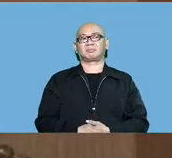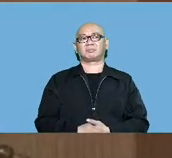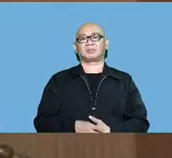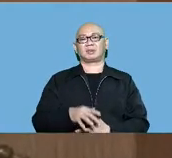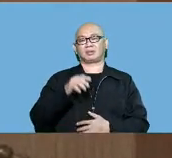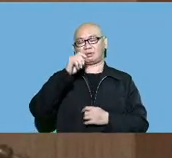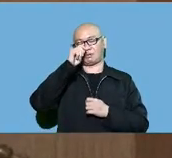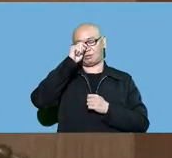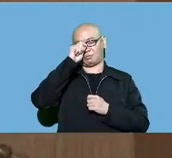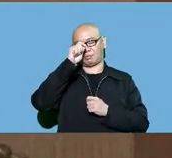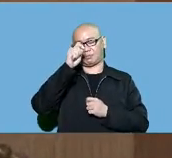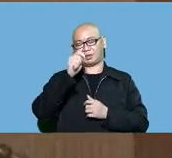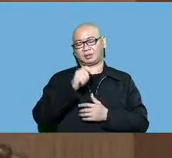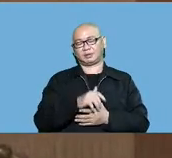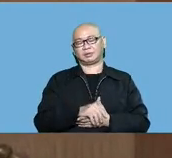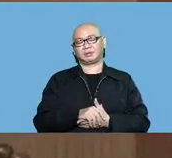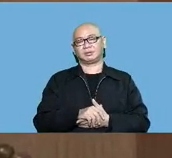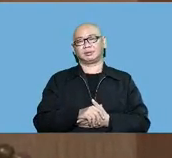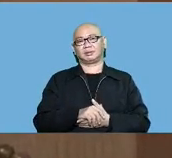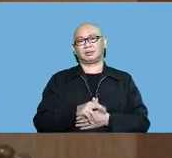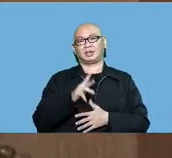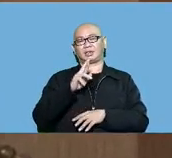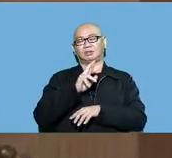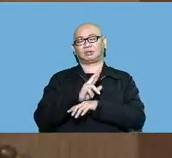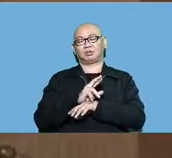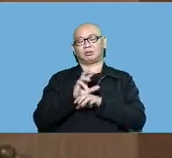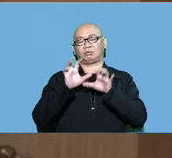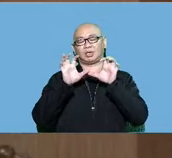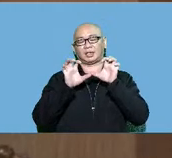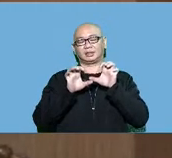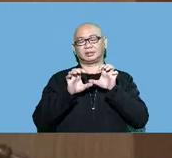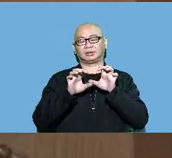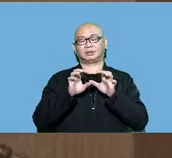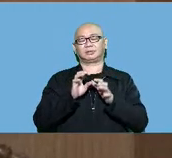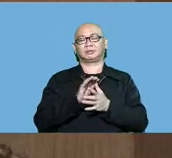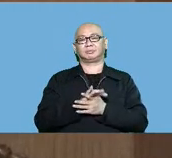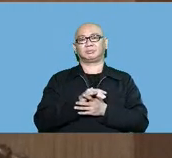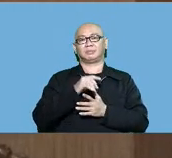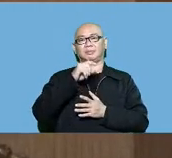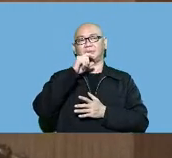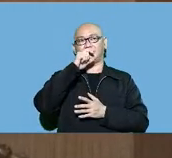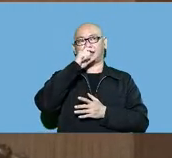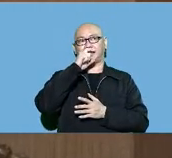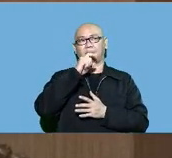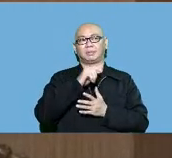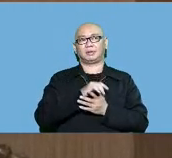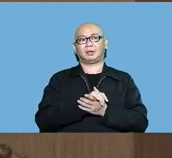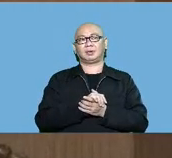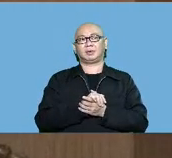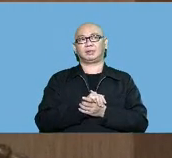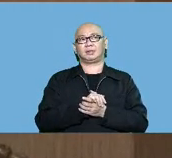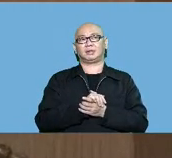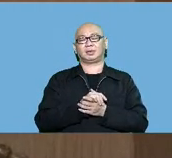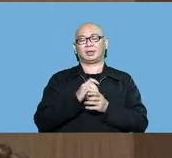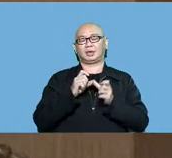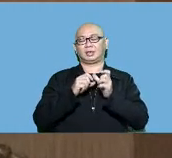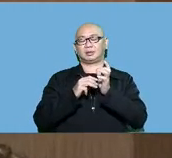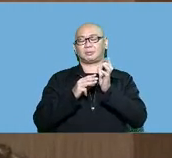Yang terhormat Rektor Universitas Negeri Semarang, Bapak Profesor Dr. S. Marton